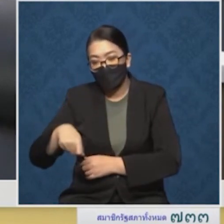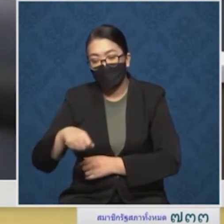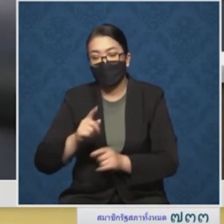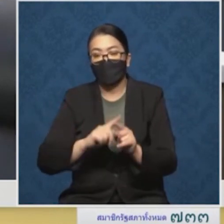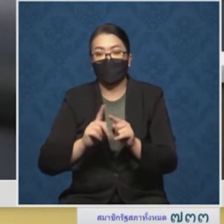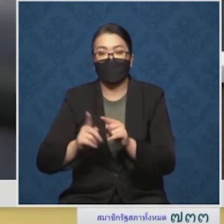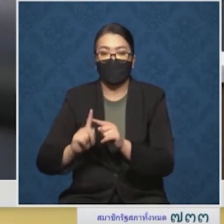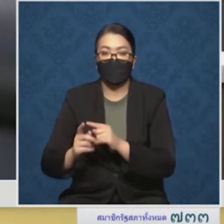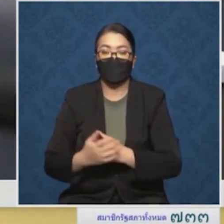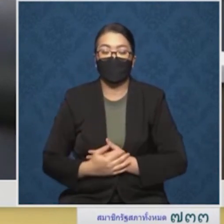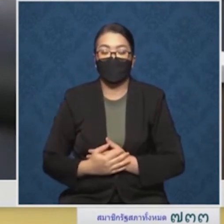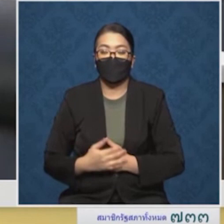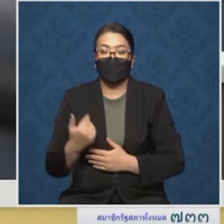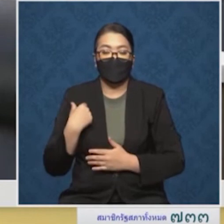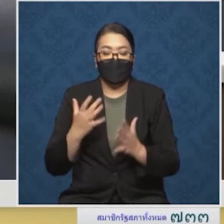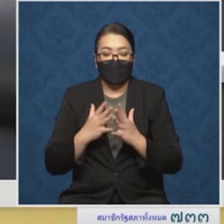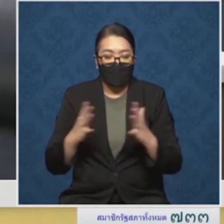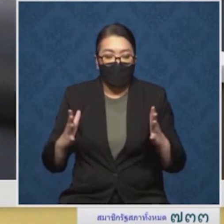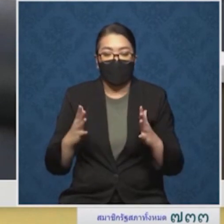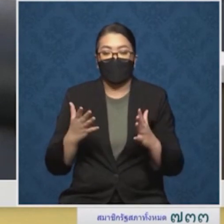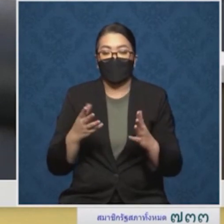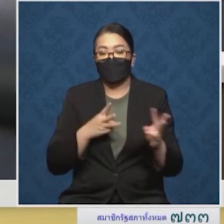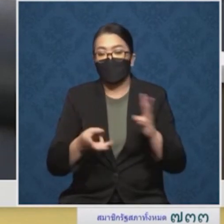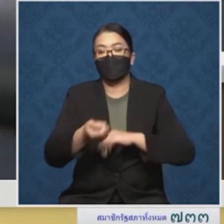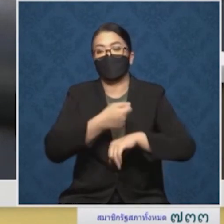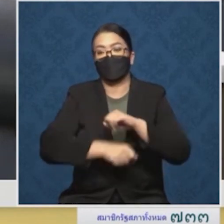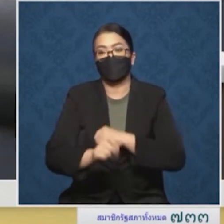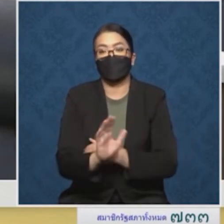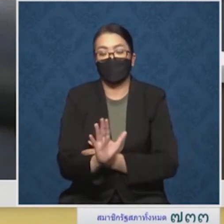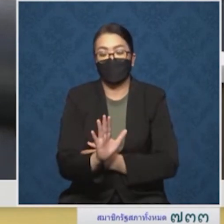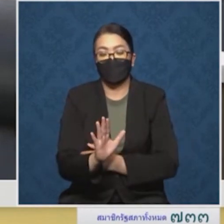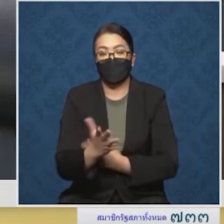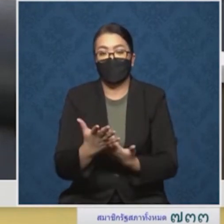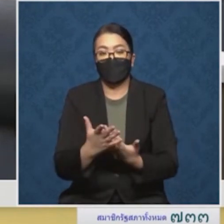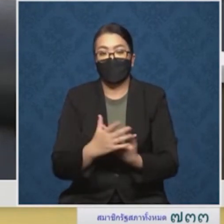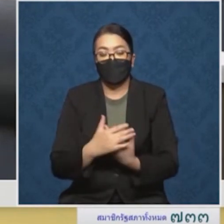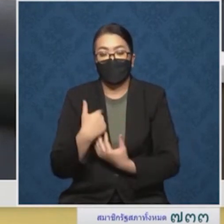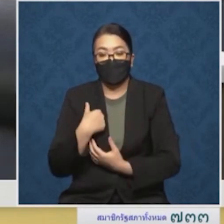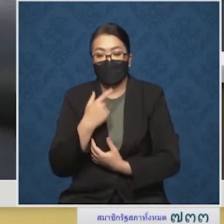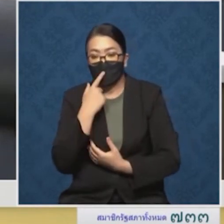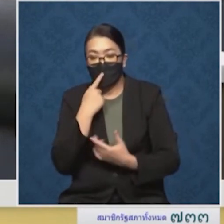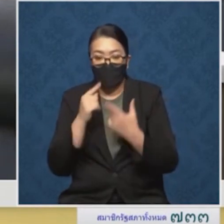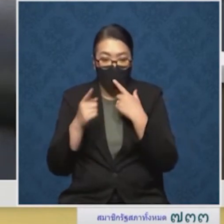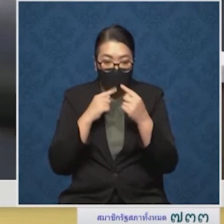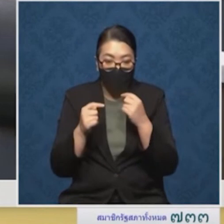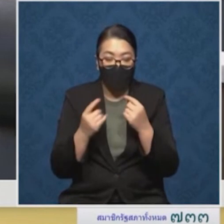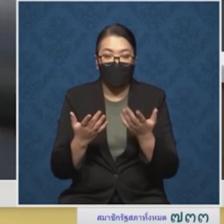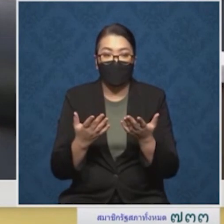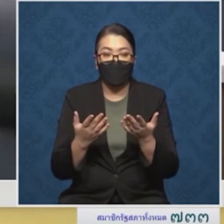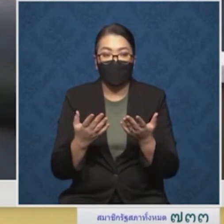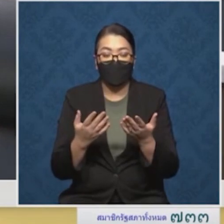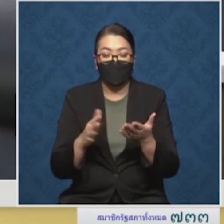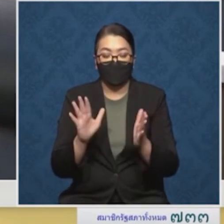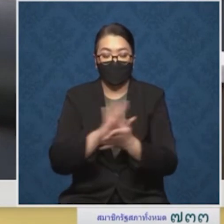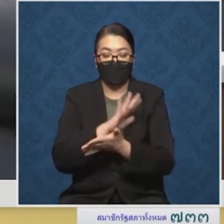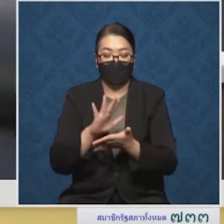เป็เรองที่เยอะมากมายแล้ยไมเคยมแนวป Kapก การตอบขปีนสะ ในหนากระดา